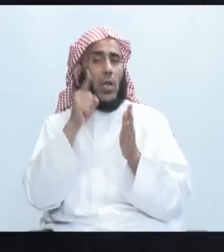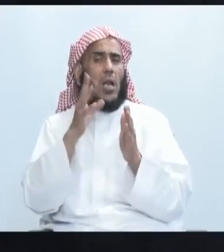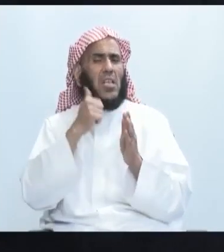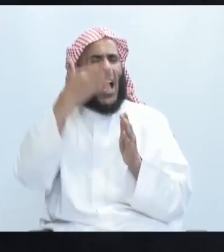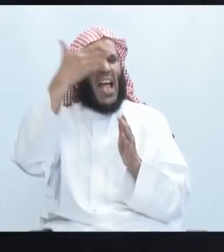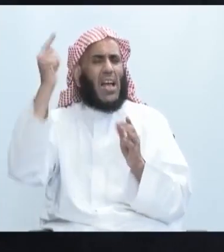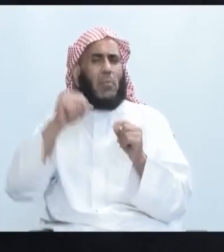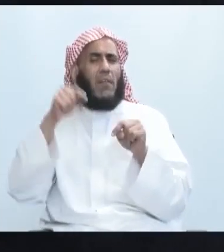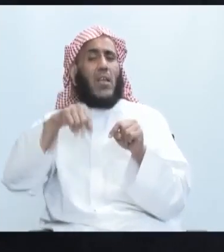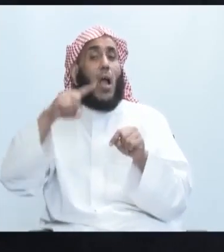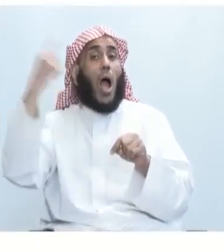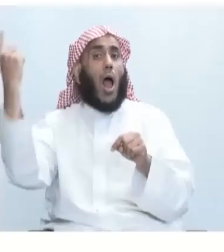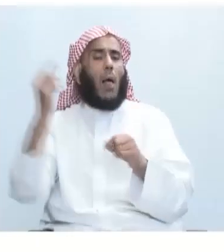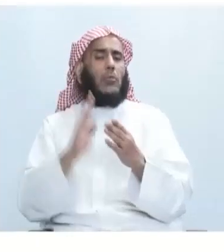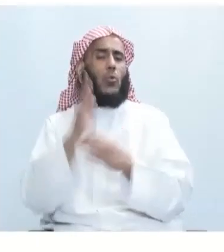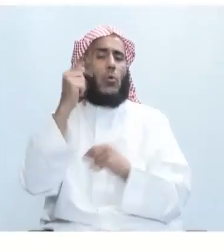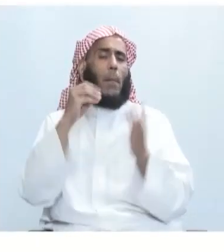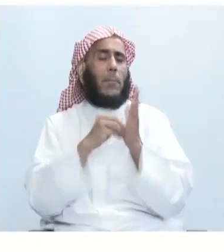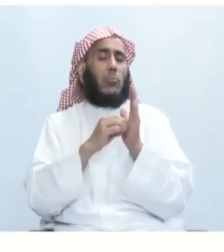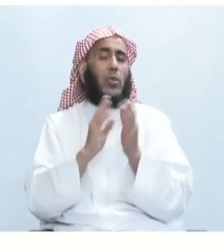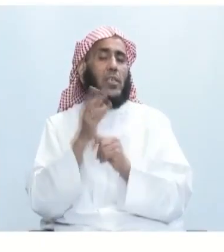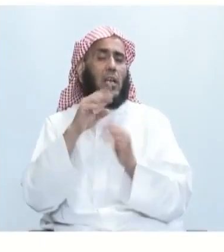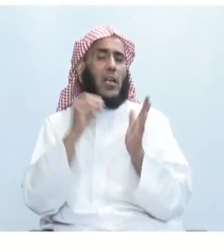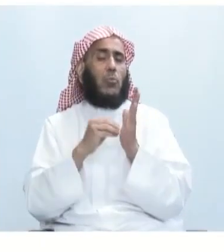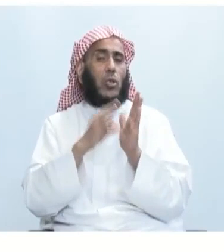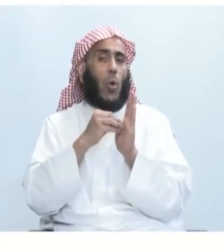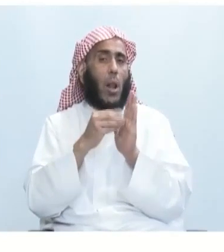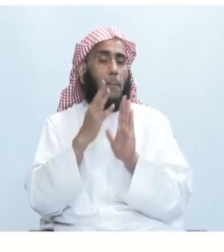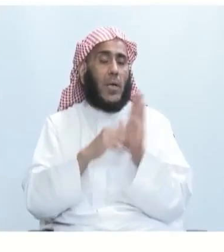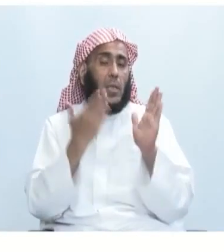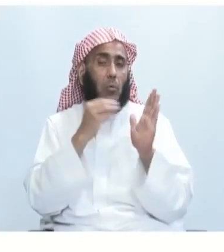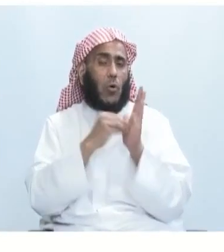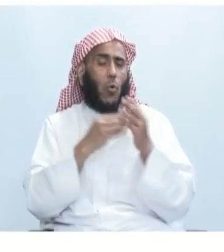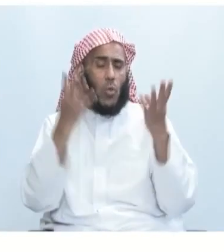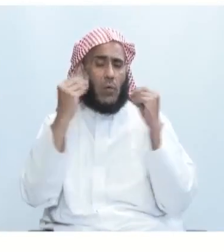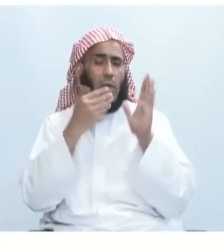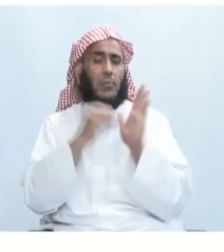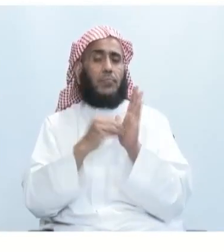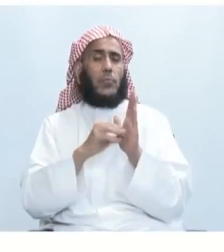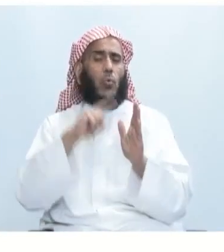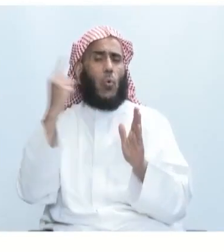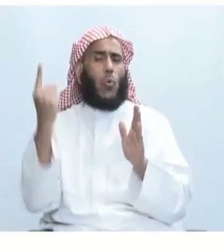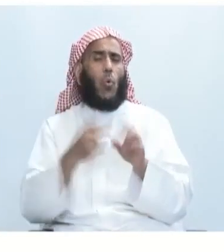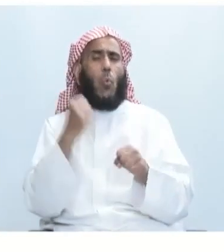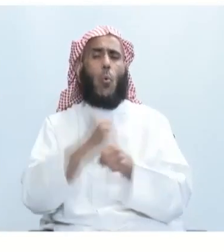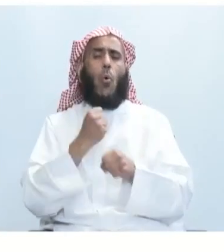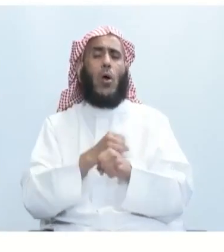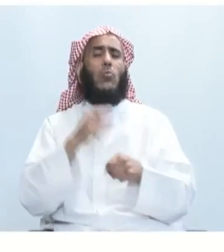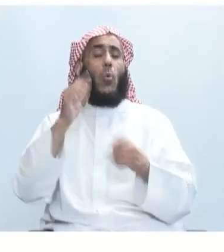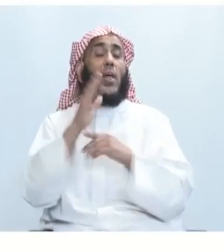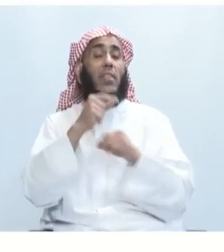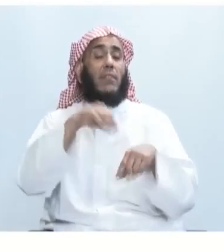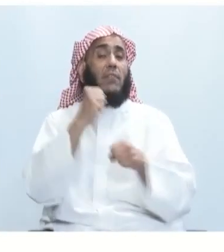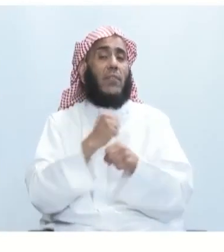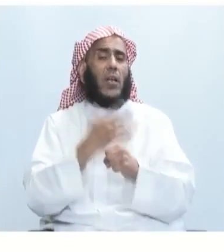خبره عن عالم الصوارخ كذلك مضمون النص يرى الكاتب ان محتوى الماده المقروءه وثقافه القارئ والكاتب كلها عوامل تؤثر في الفعل القرائي